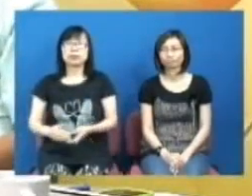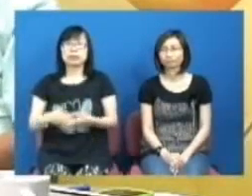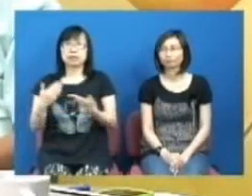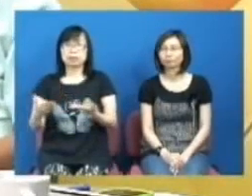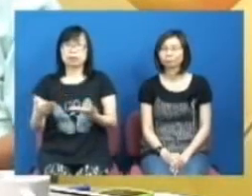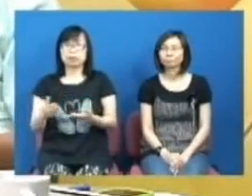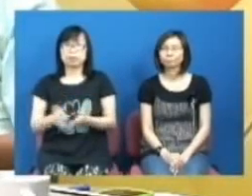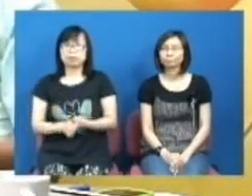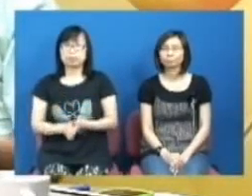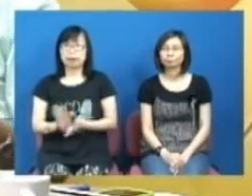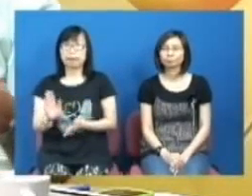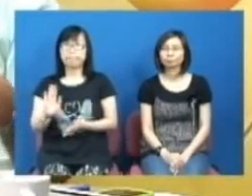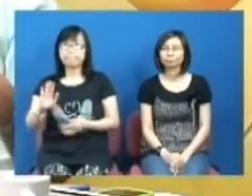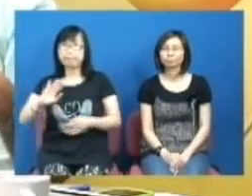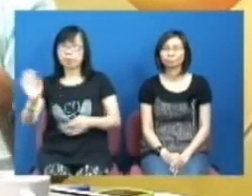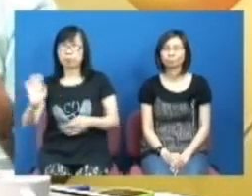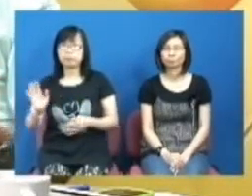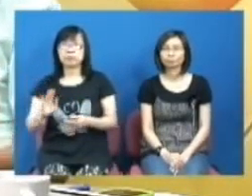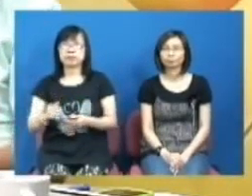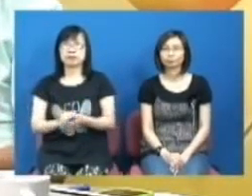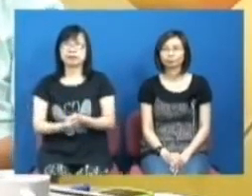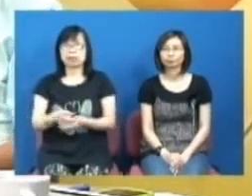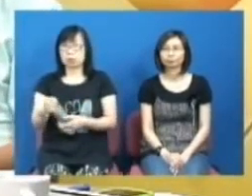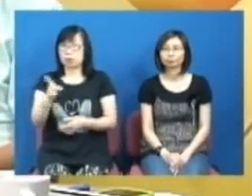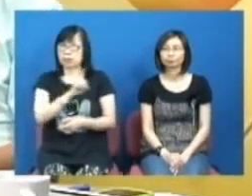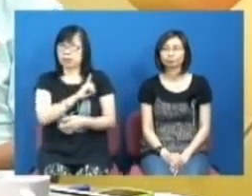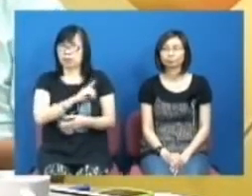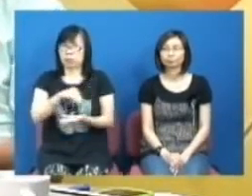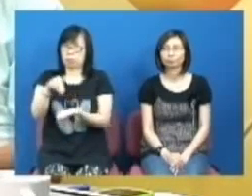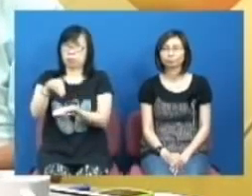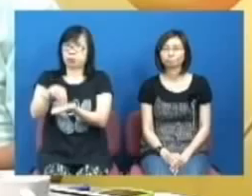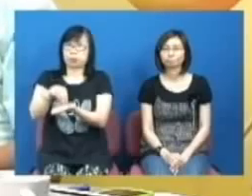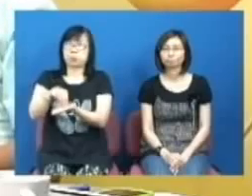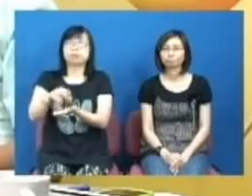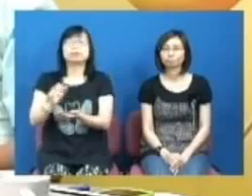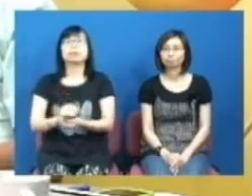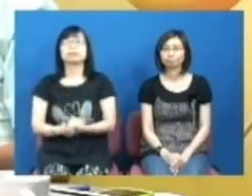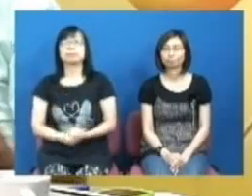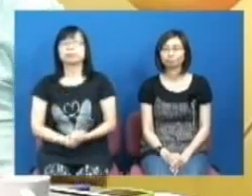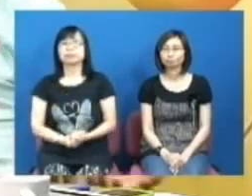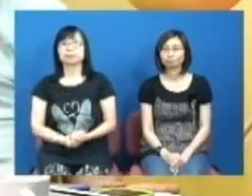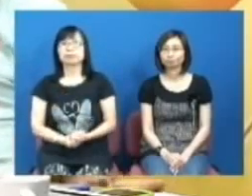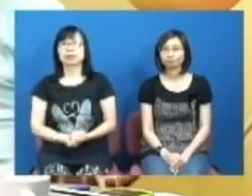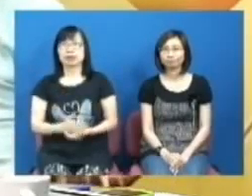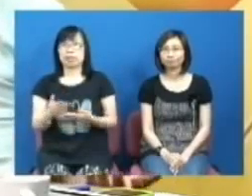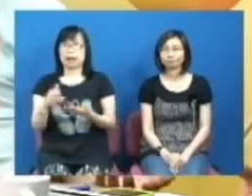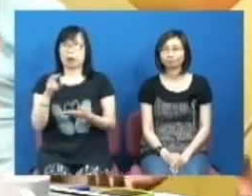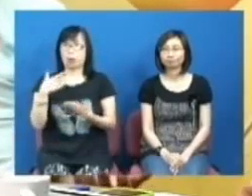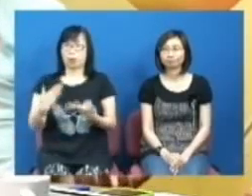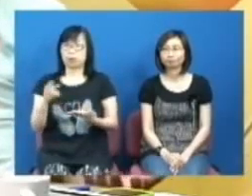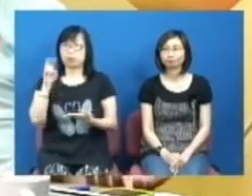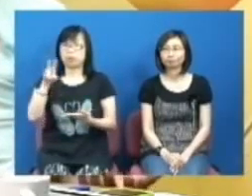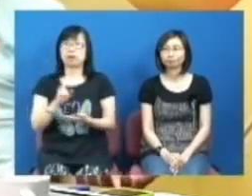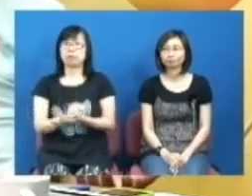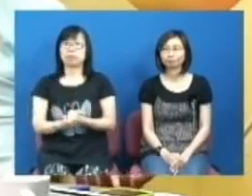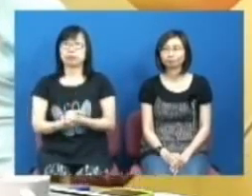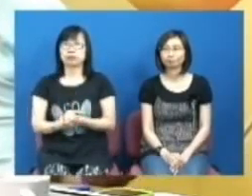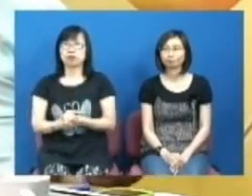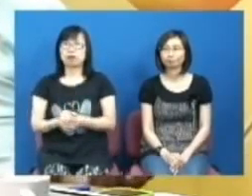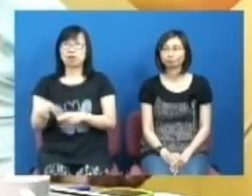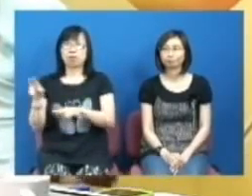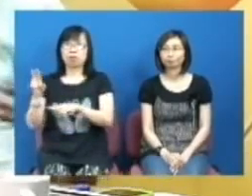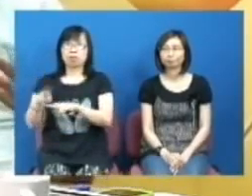即係道經依大量，不能，即係話不由自主嘅道經依大量，就不由自主嘅理論。咁而家你睇下中共有咩理由係咁？